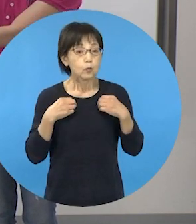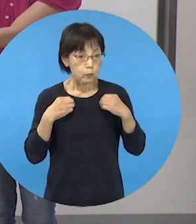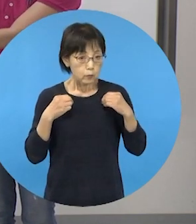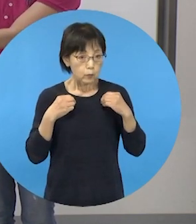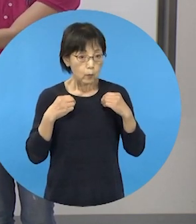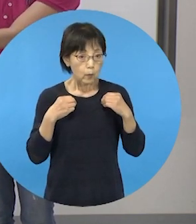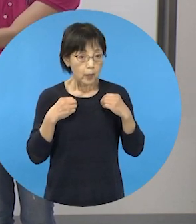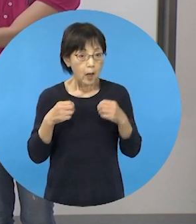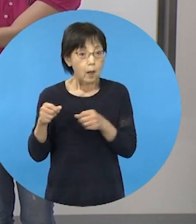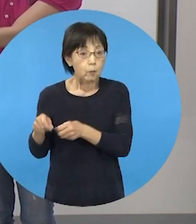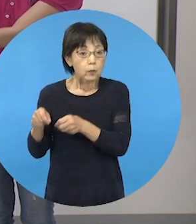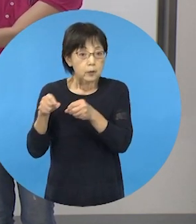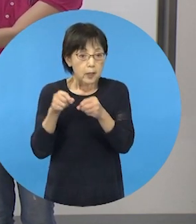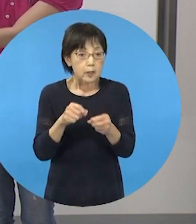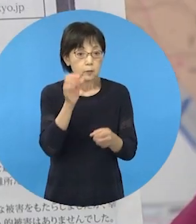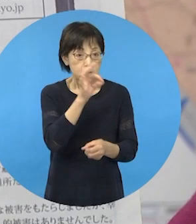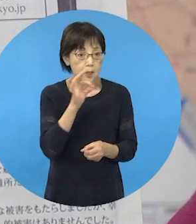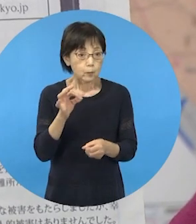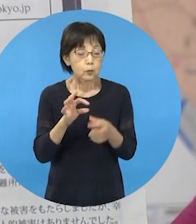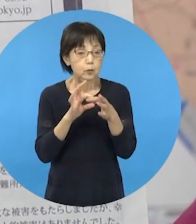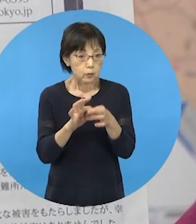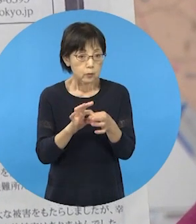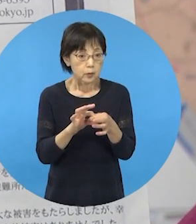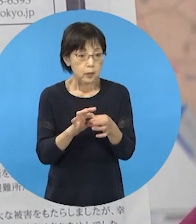ち出し品の詳細については